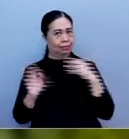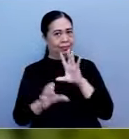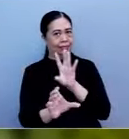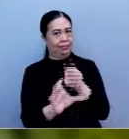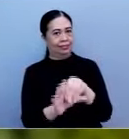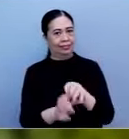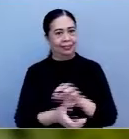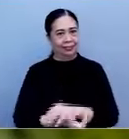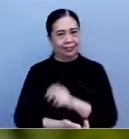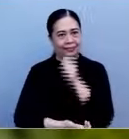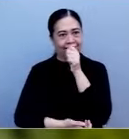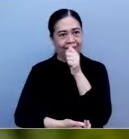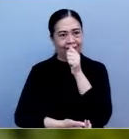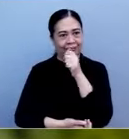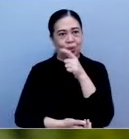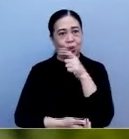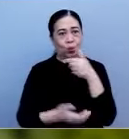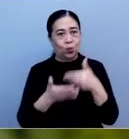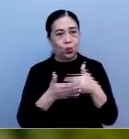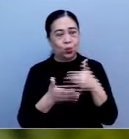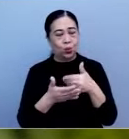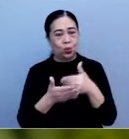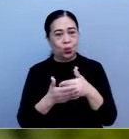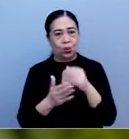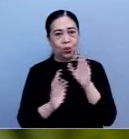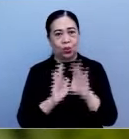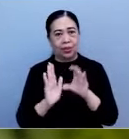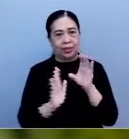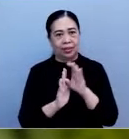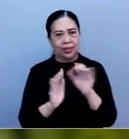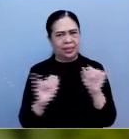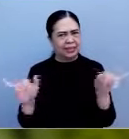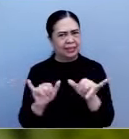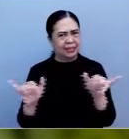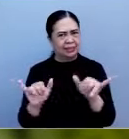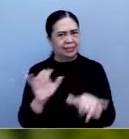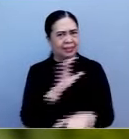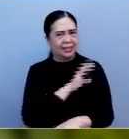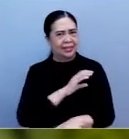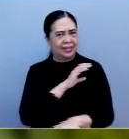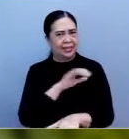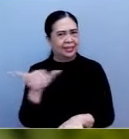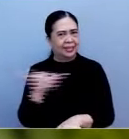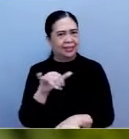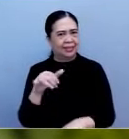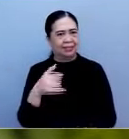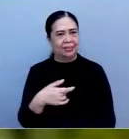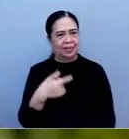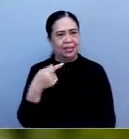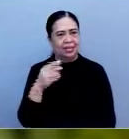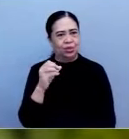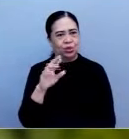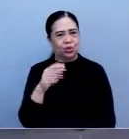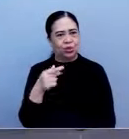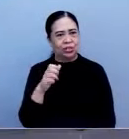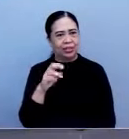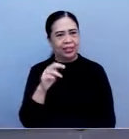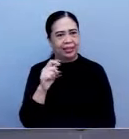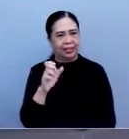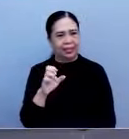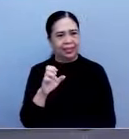casting. Pero sino yung malapit na karakter ni Georgette? Yung medyo similar. Kaugali ni Georgette. Nako. Ayan